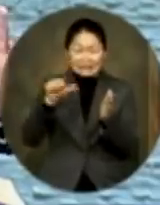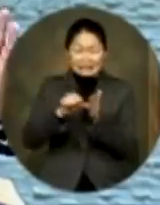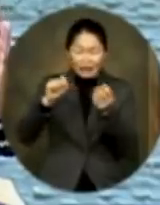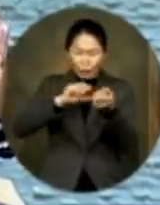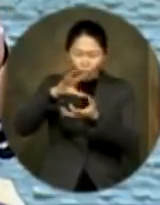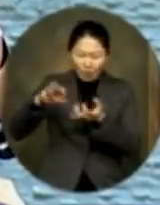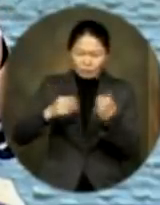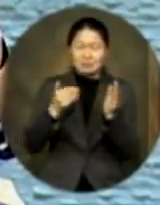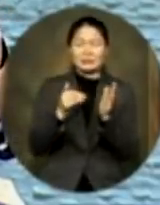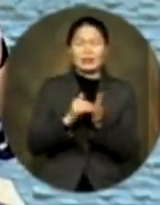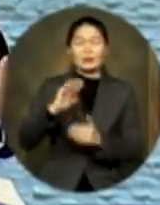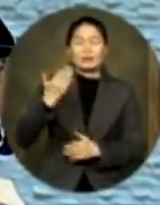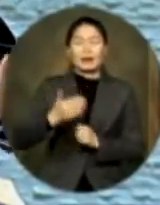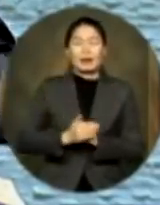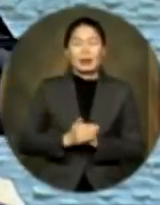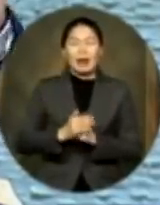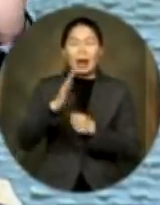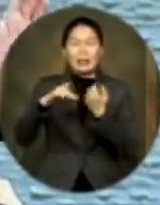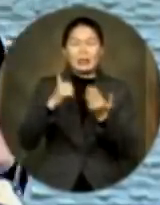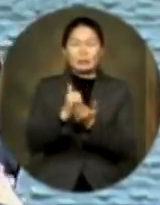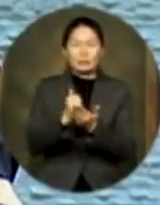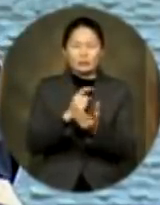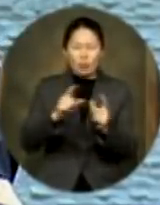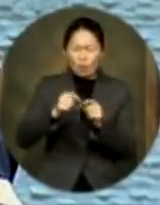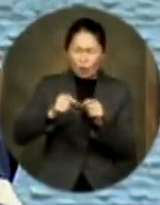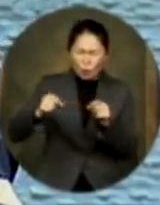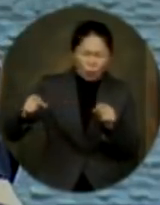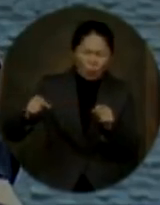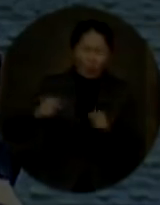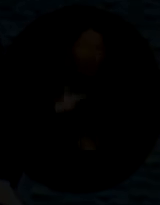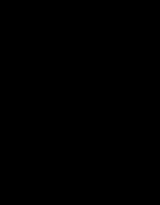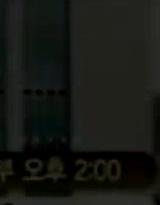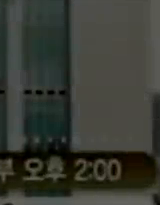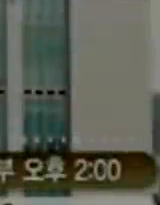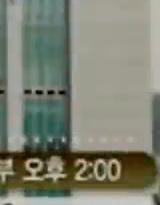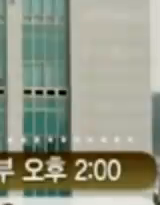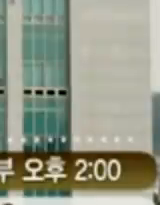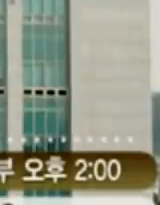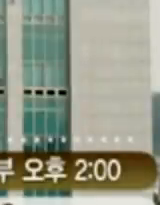여기서 끝날 되요 하나님은 더 오래 가기를 왔지 않습니다